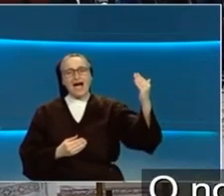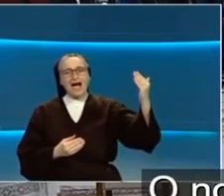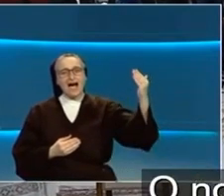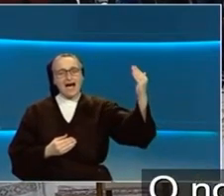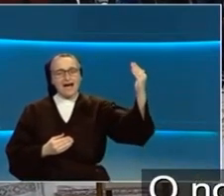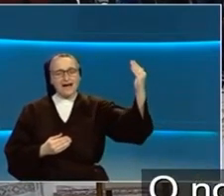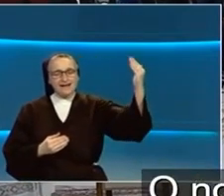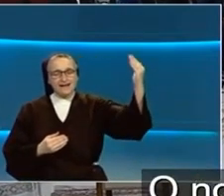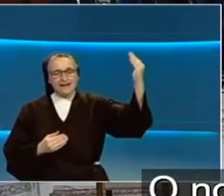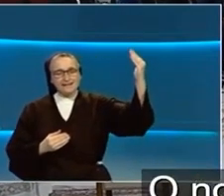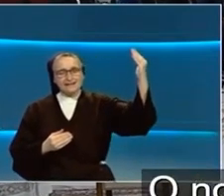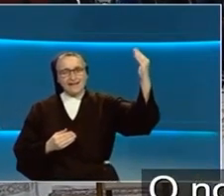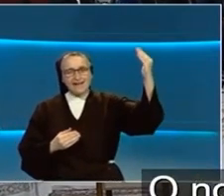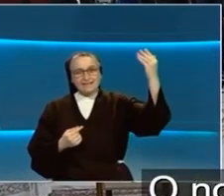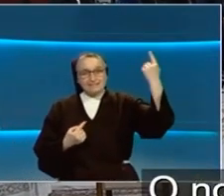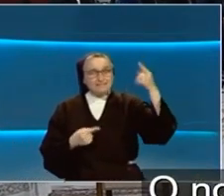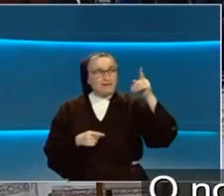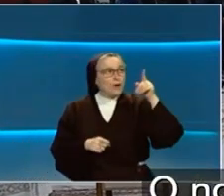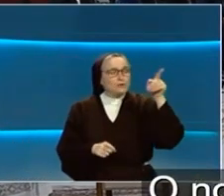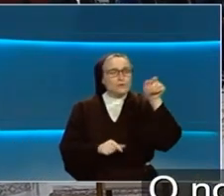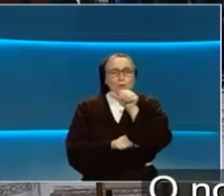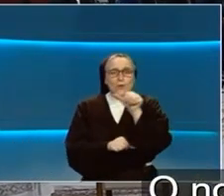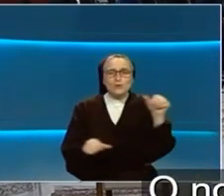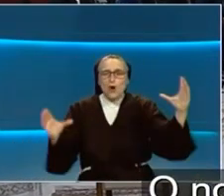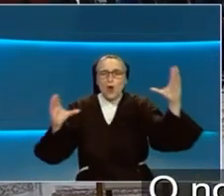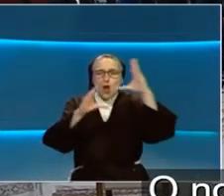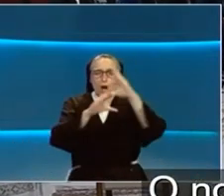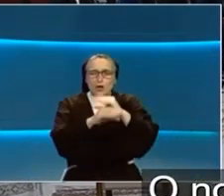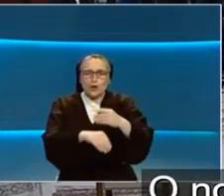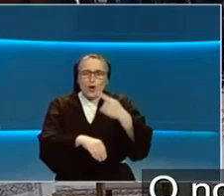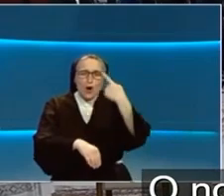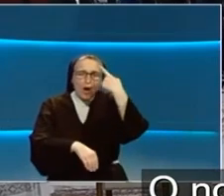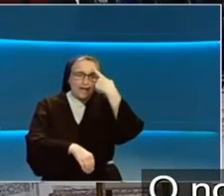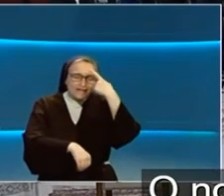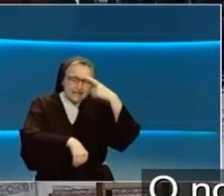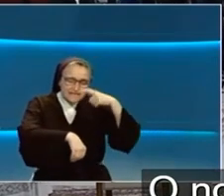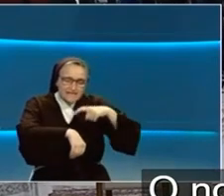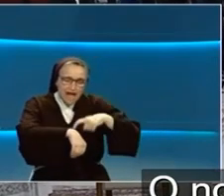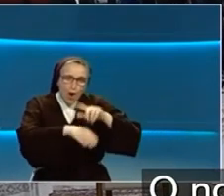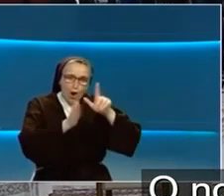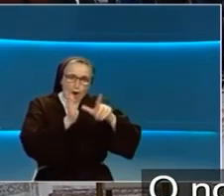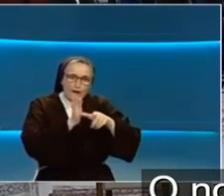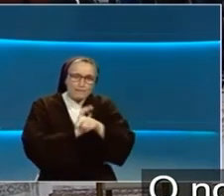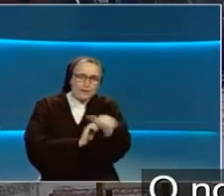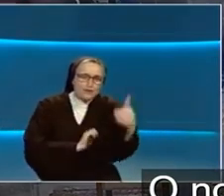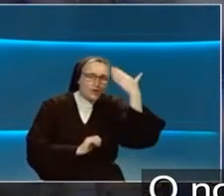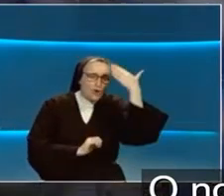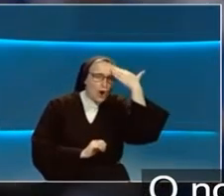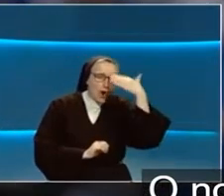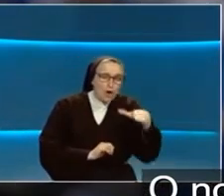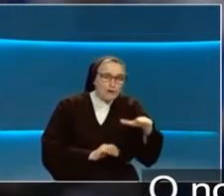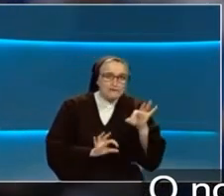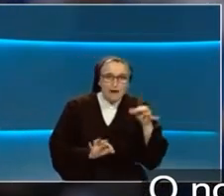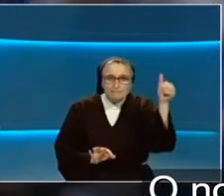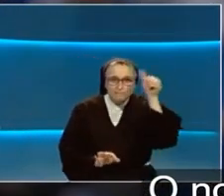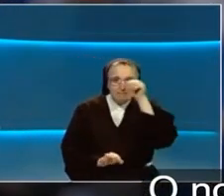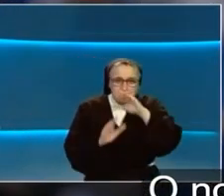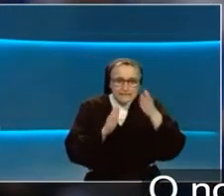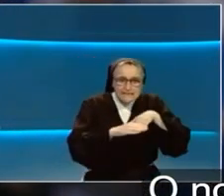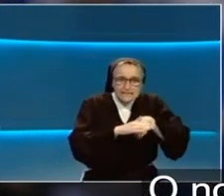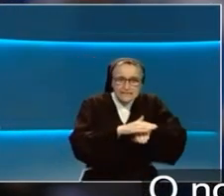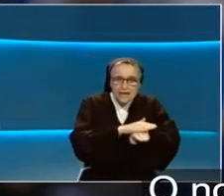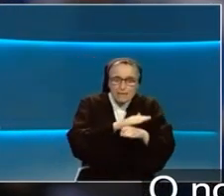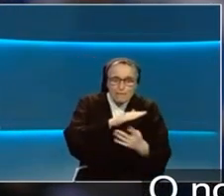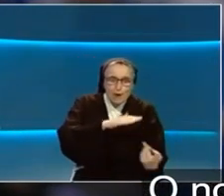quae sola meruit fire tempus et horam, in qua Christus